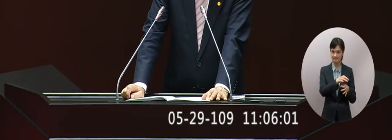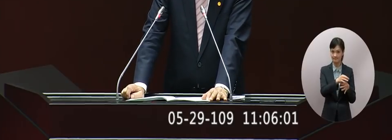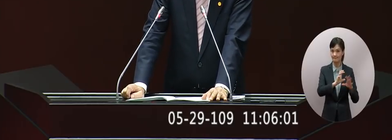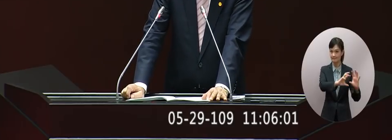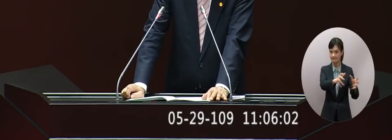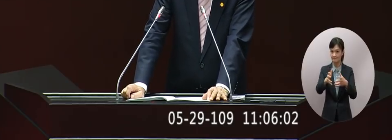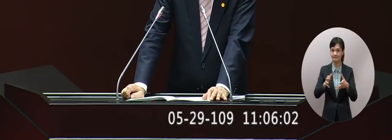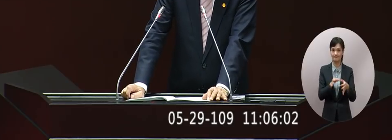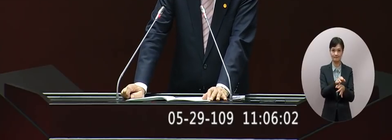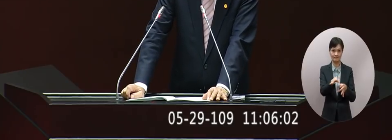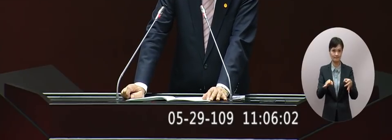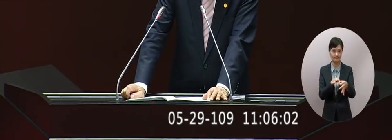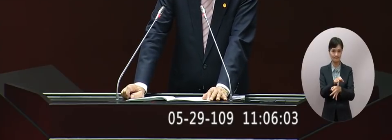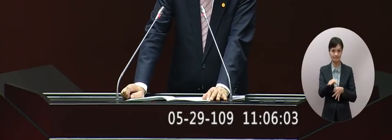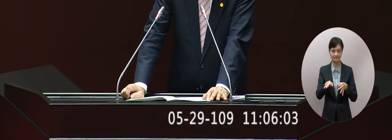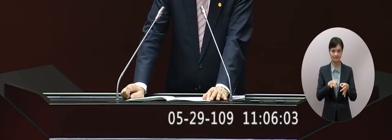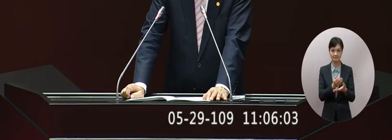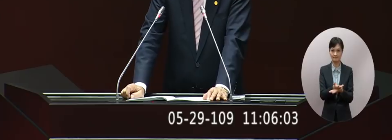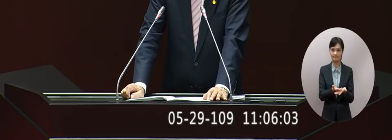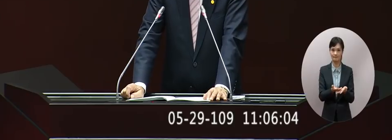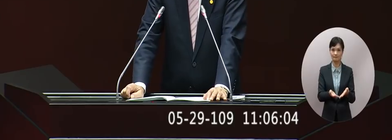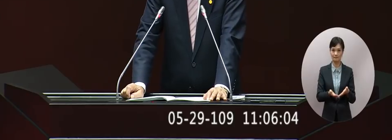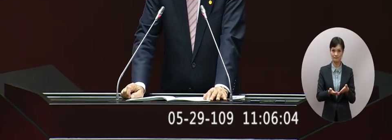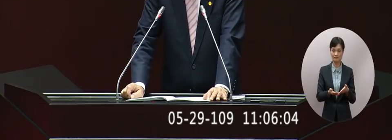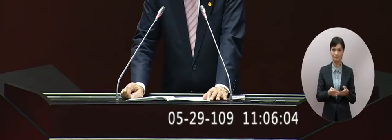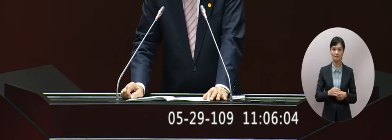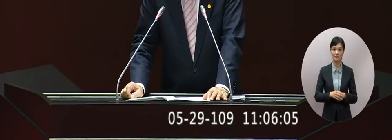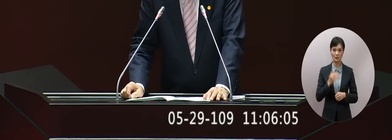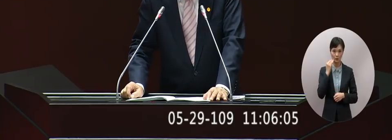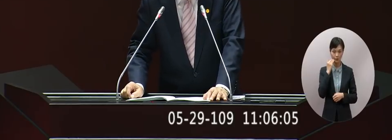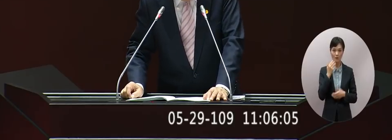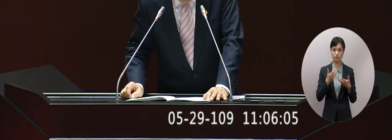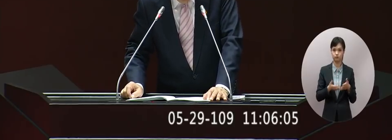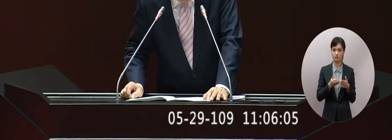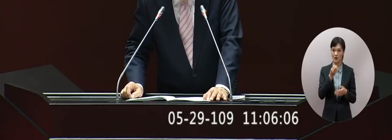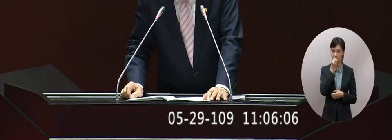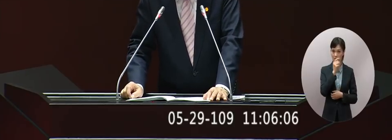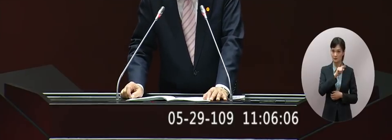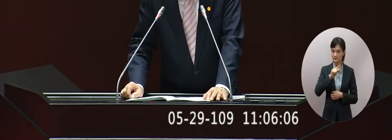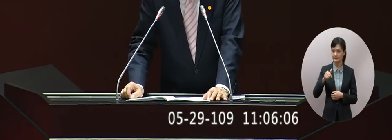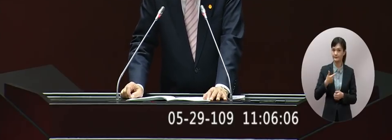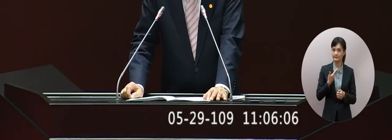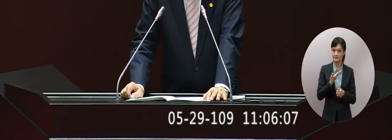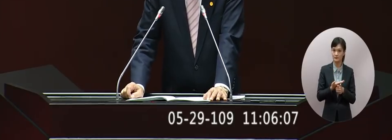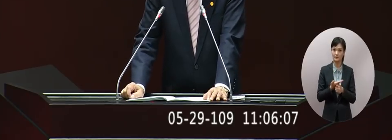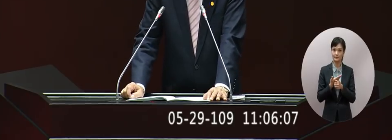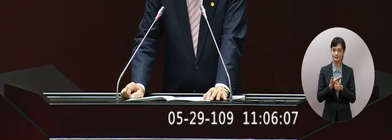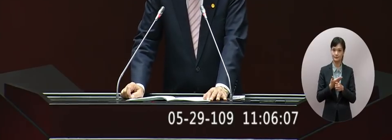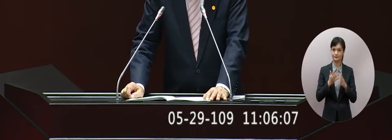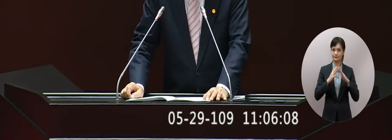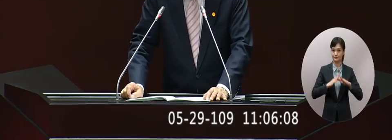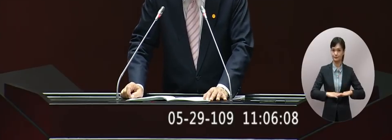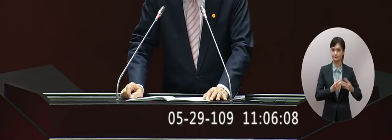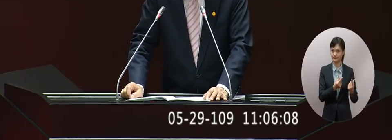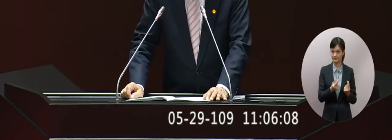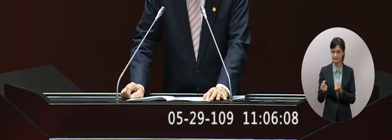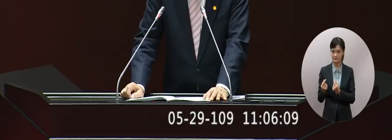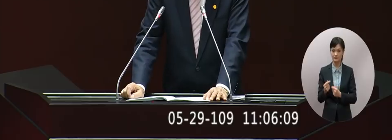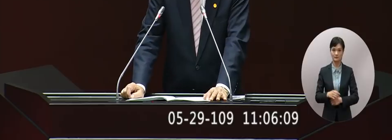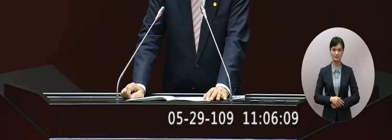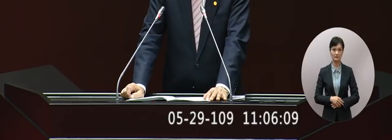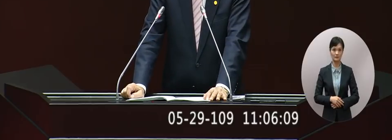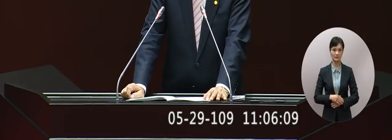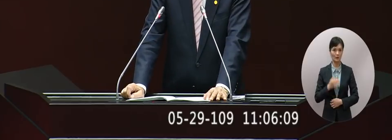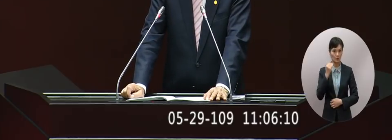重要的粮食供应稳定，如果是我们自给能力比较低的部